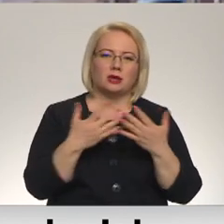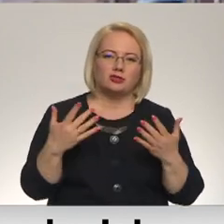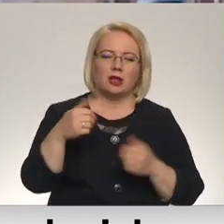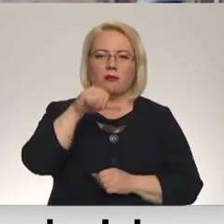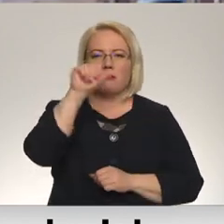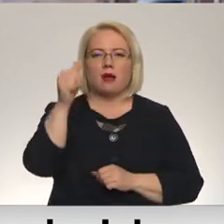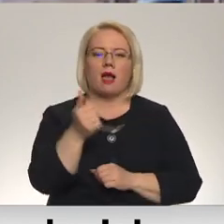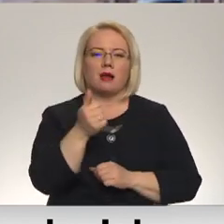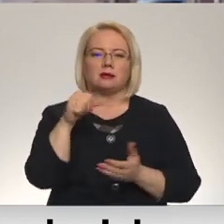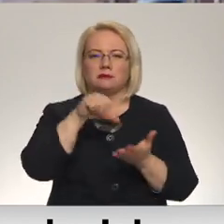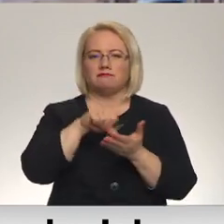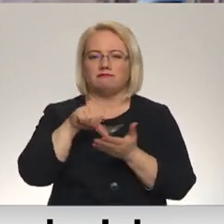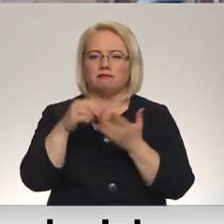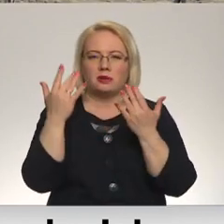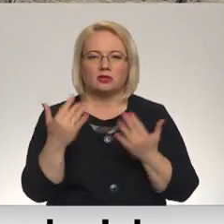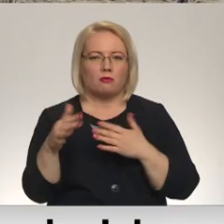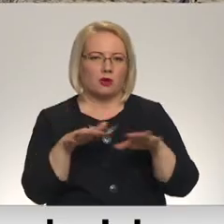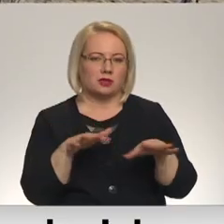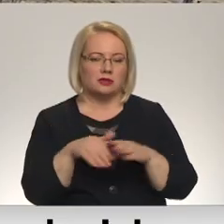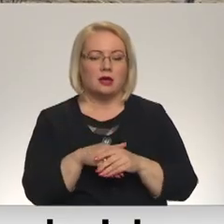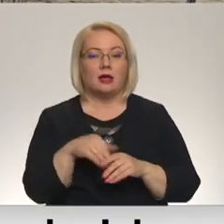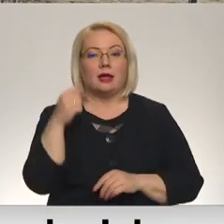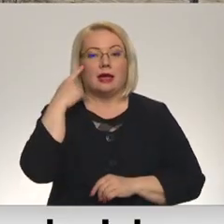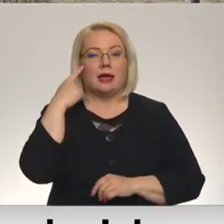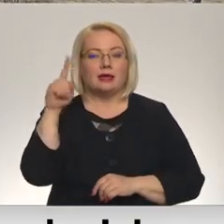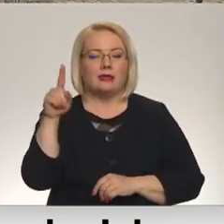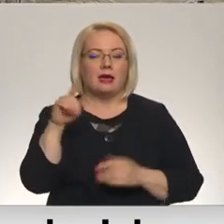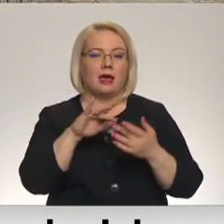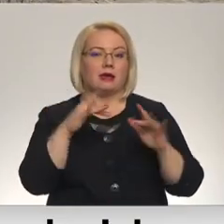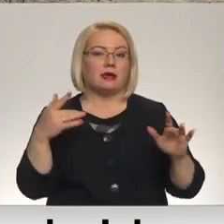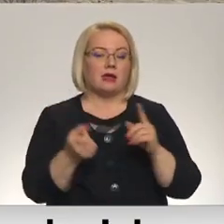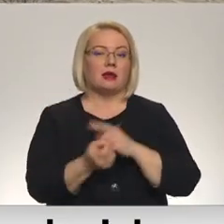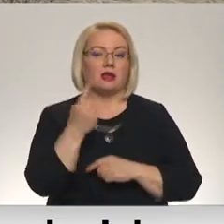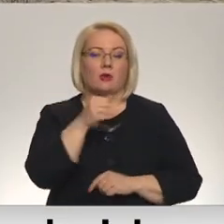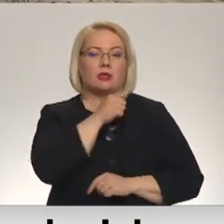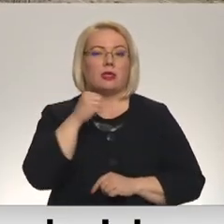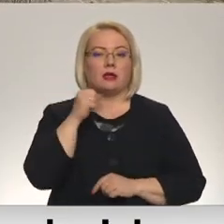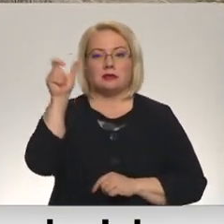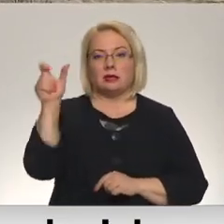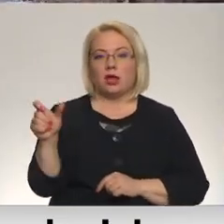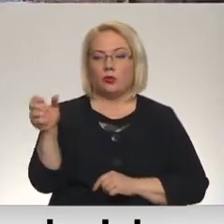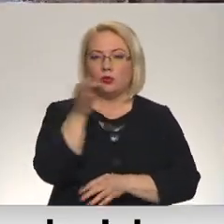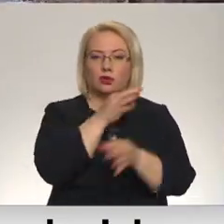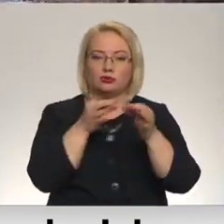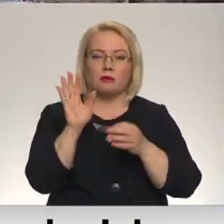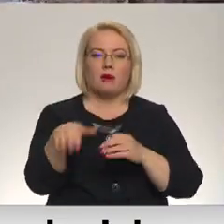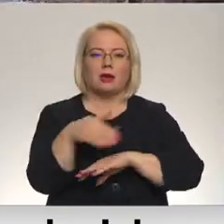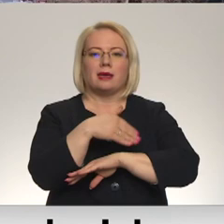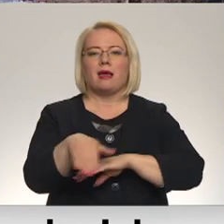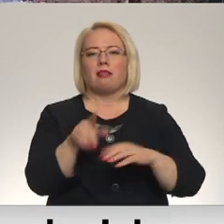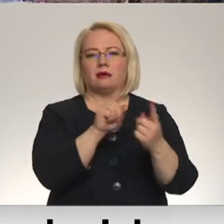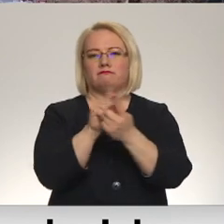mākslas performances taisīt un tā tālāk. Ideja sociālajos tīklos izraisījusi talsinieku diskusijas par ielās